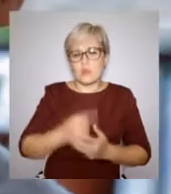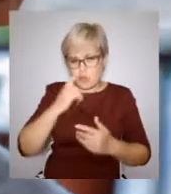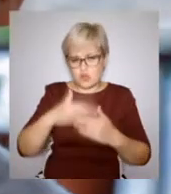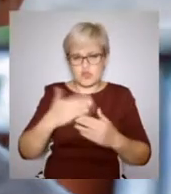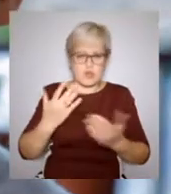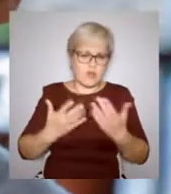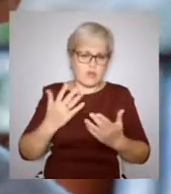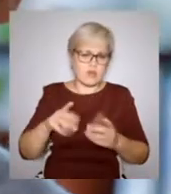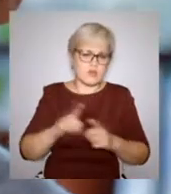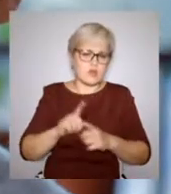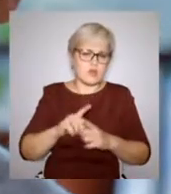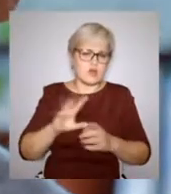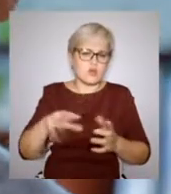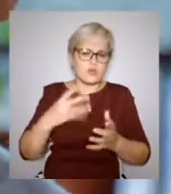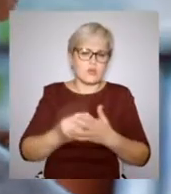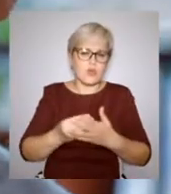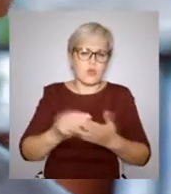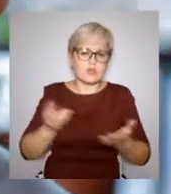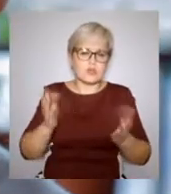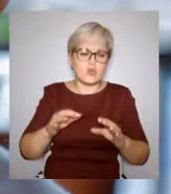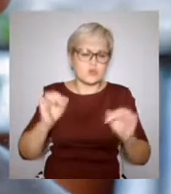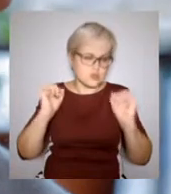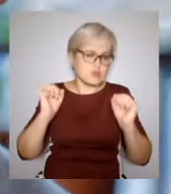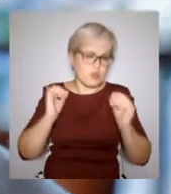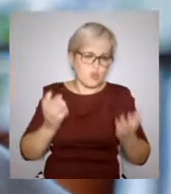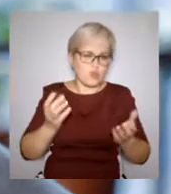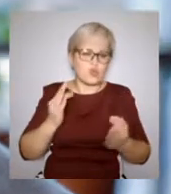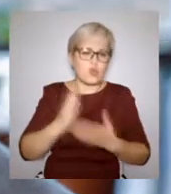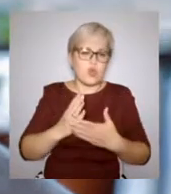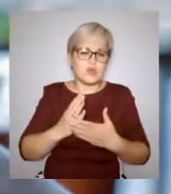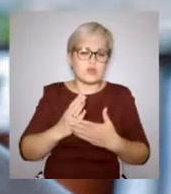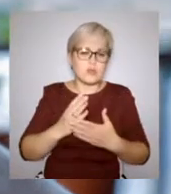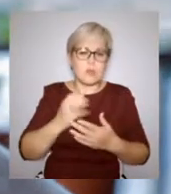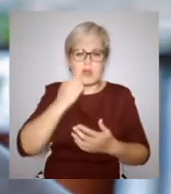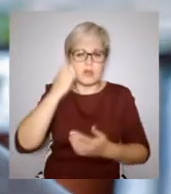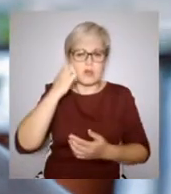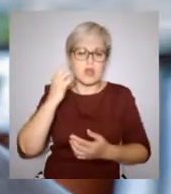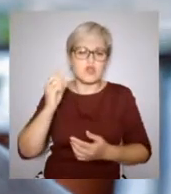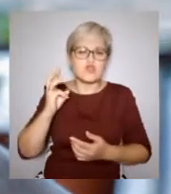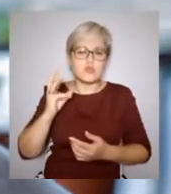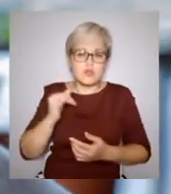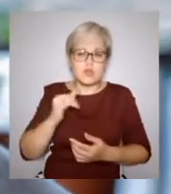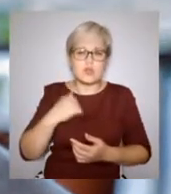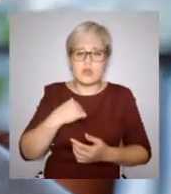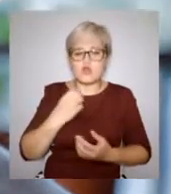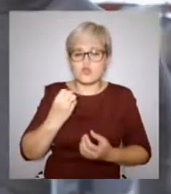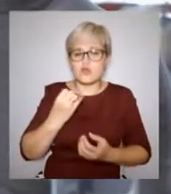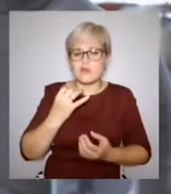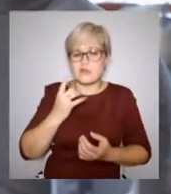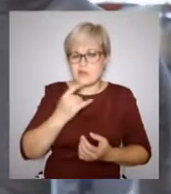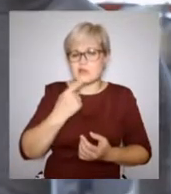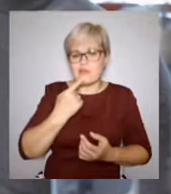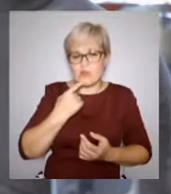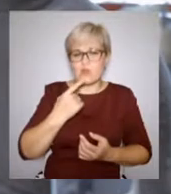ближе-ближе наверно все таки до сих пор остается спорт вот как